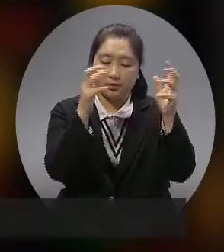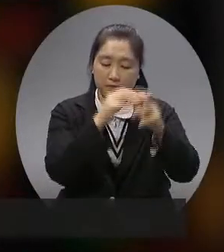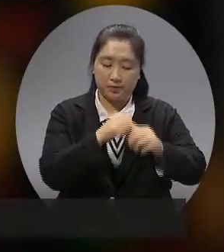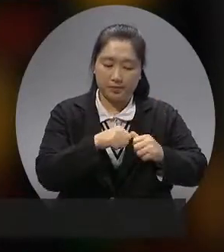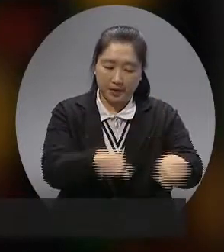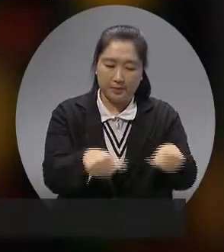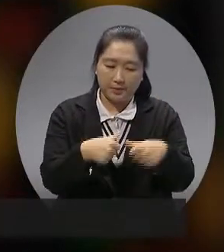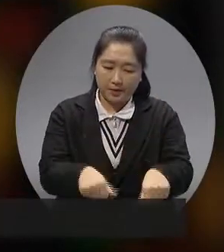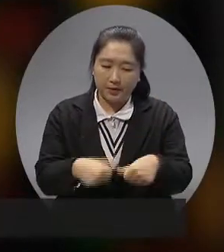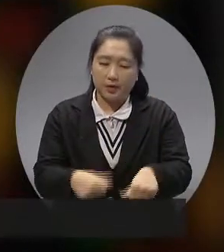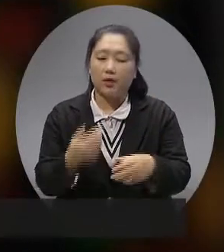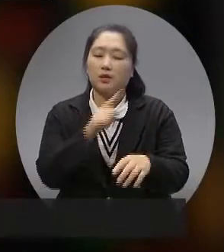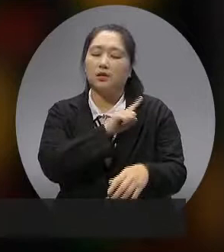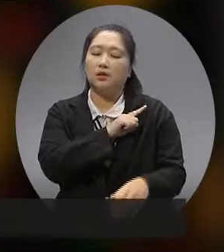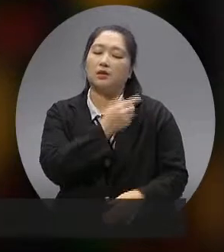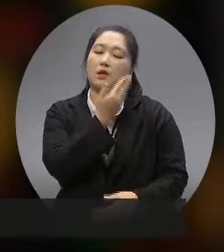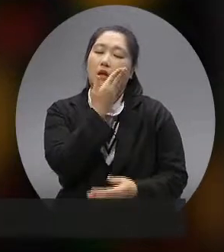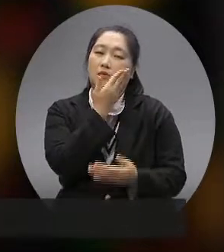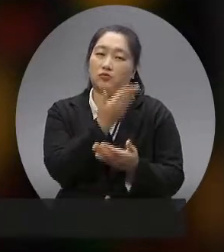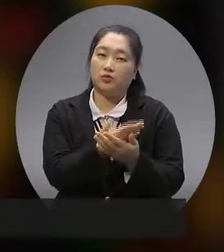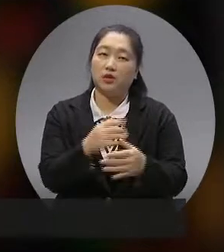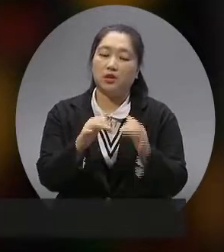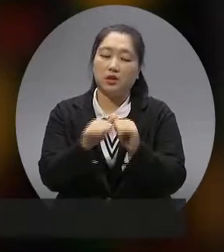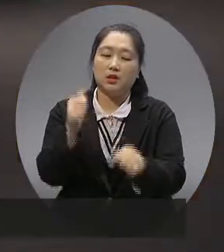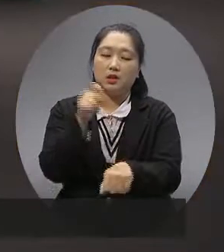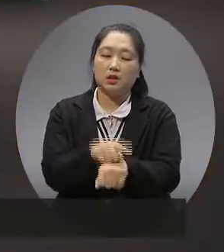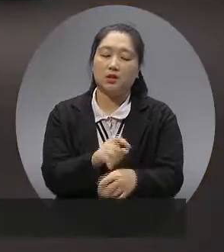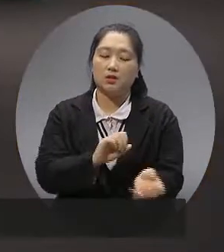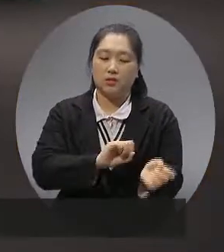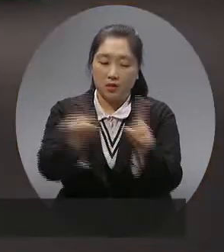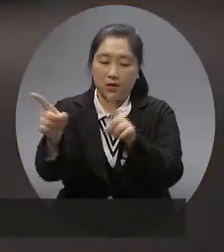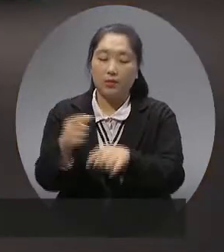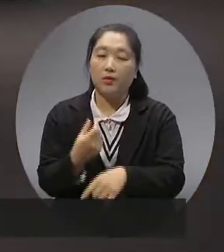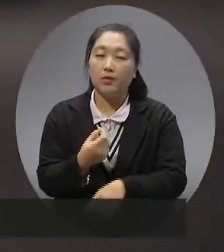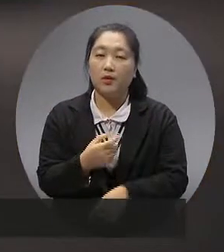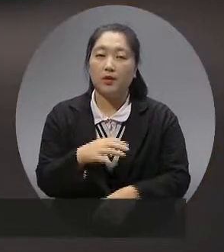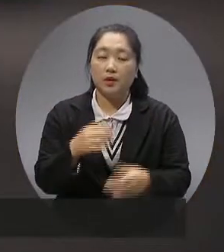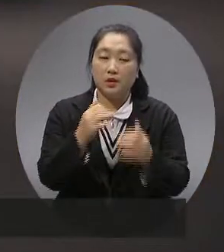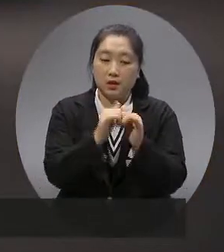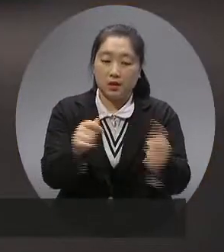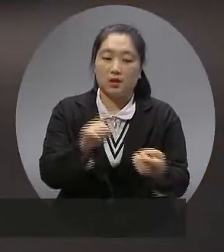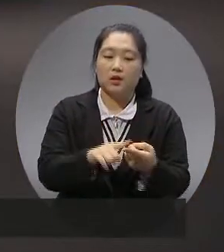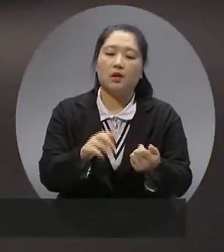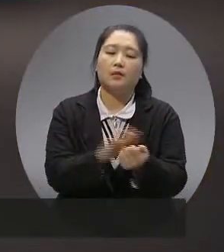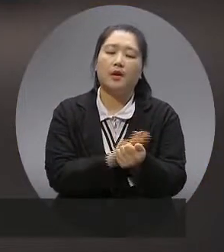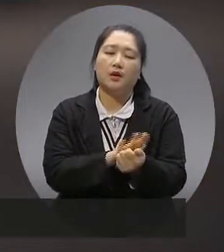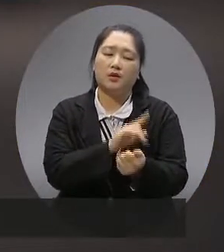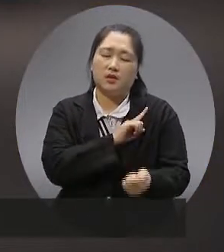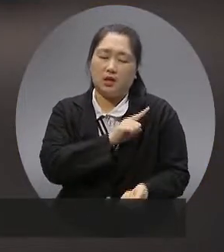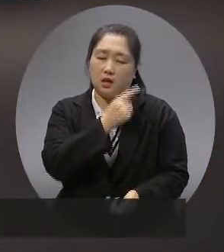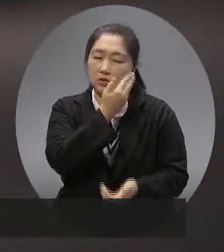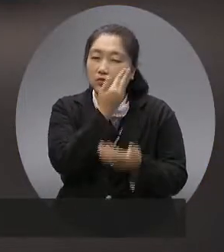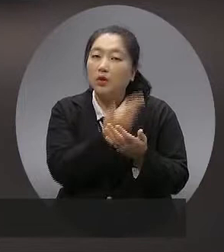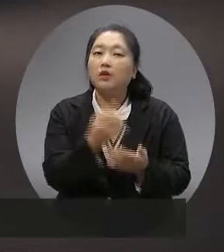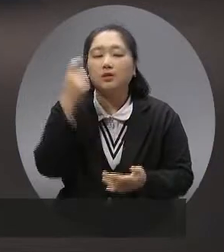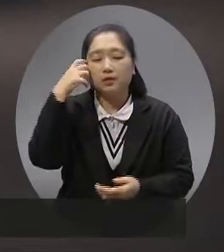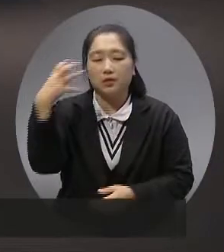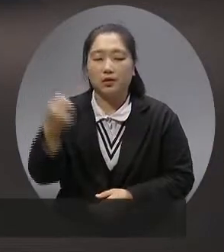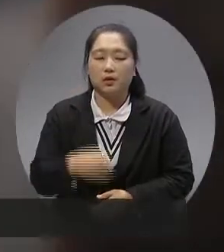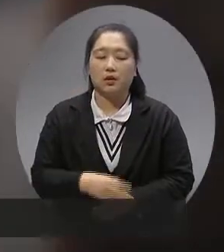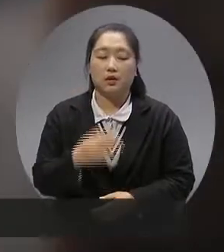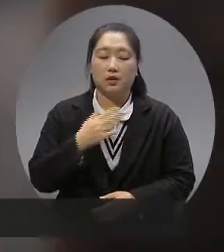그런데 그 가장 중요한 건 인간성의 회복이겠죠. 인간에 대한 배려가 가장 중요하다고 생각합니다.